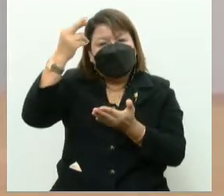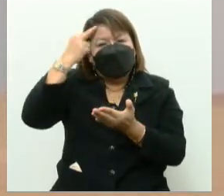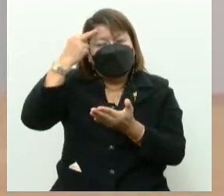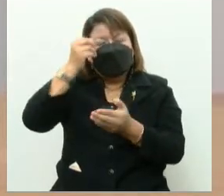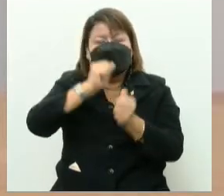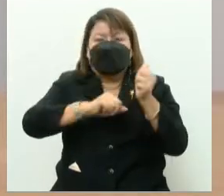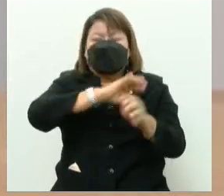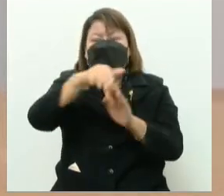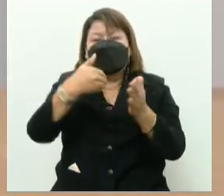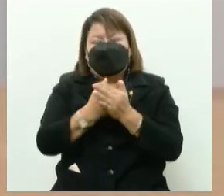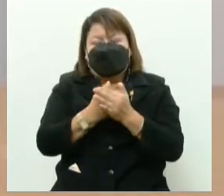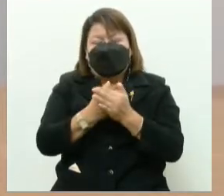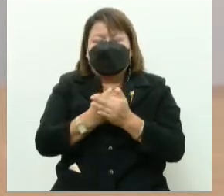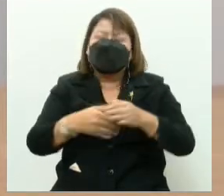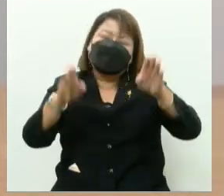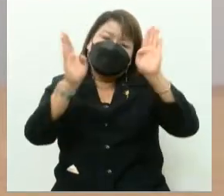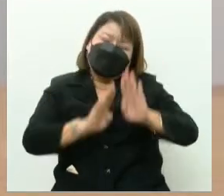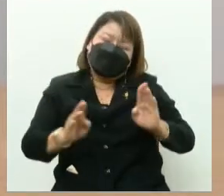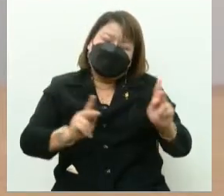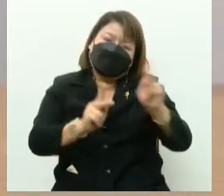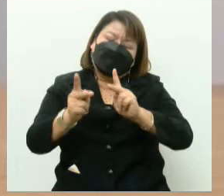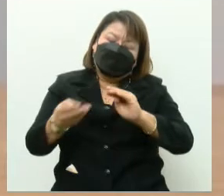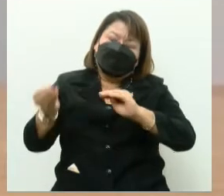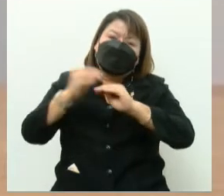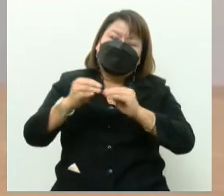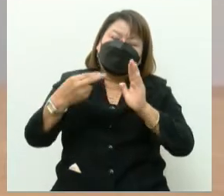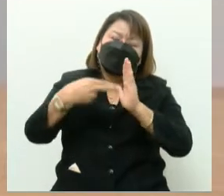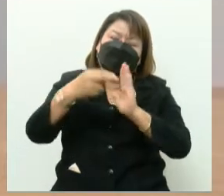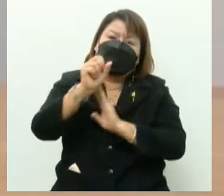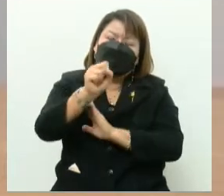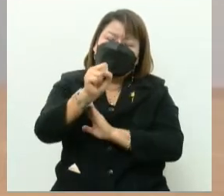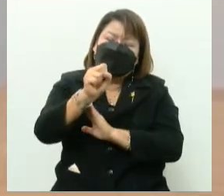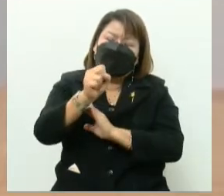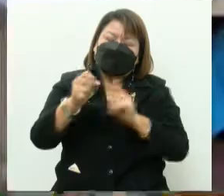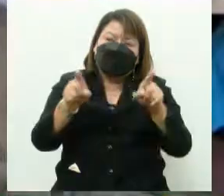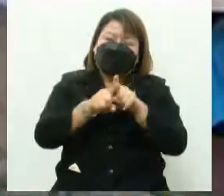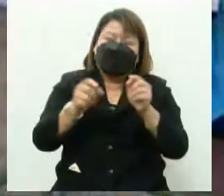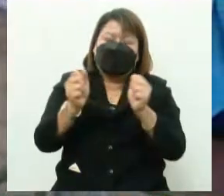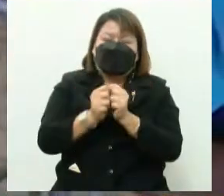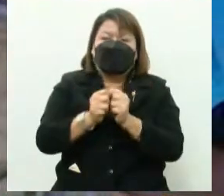านในรูปแบบกิจกรรมเสริมหลักสูตรที่สอดคล้องกับบริบทของโรงเรียน